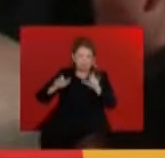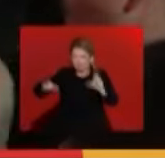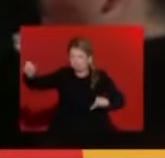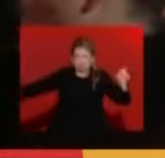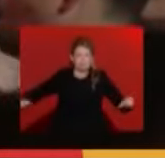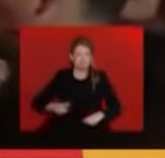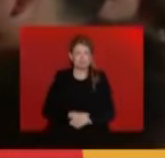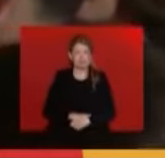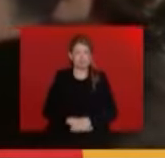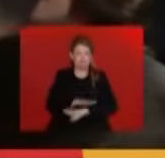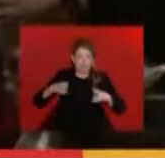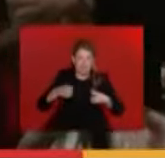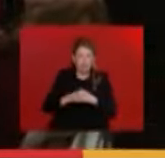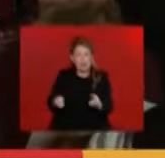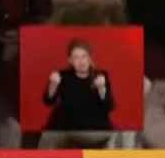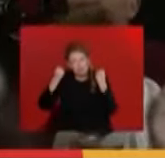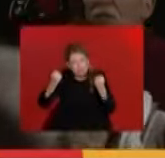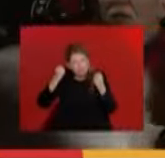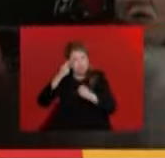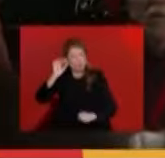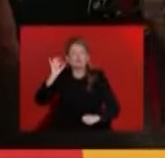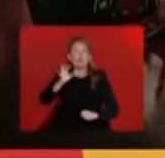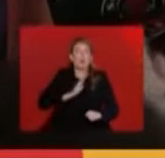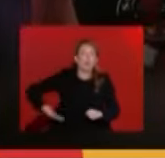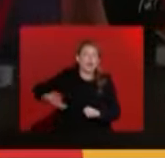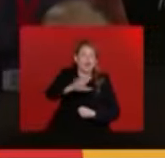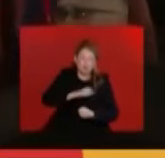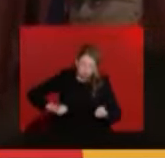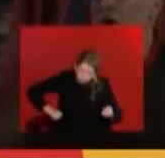τώρα διάθεση συνεργασίας στο χώρο.